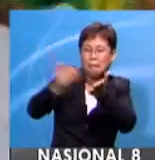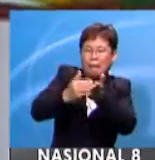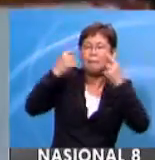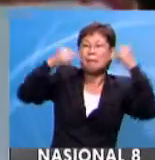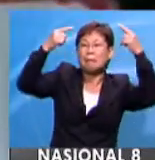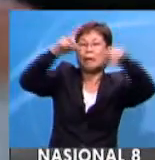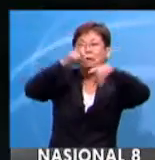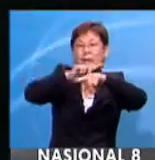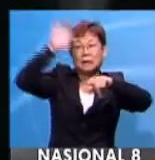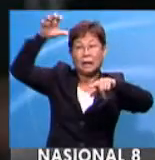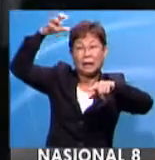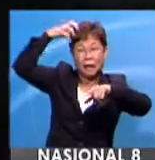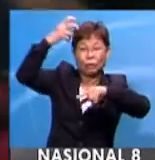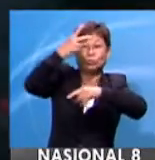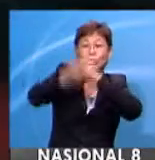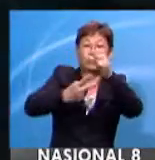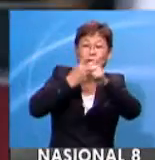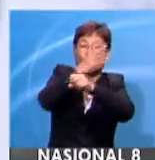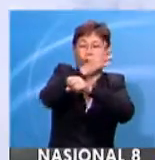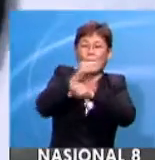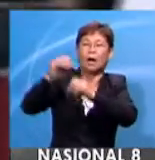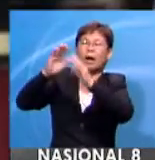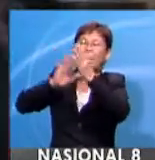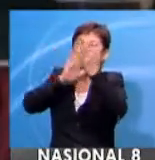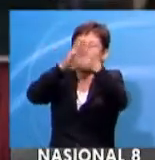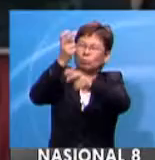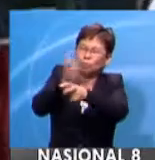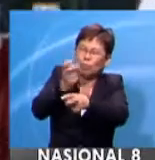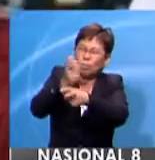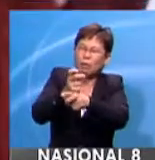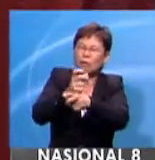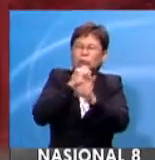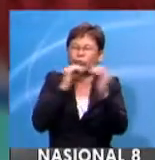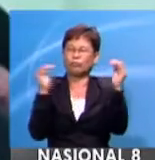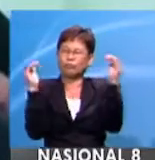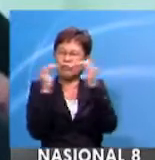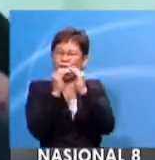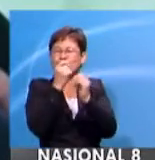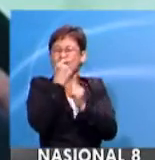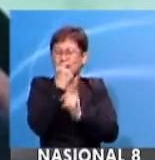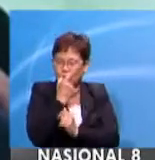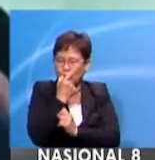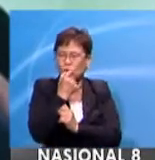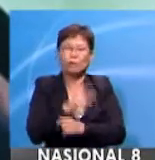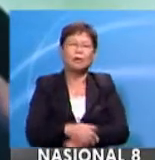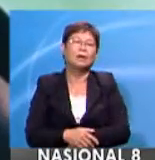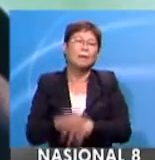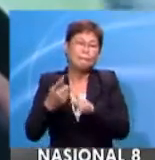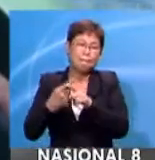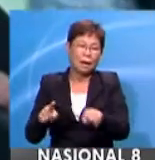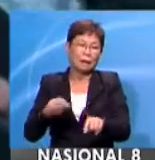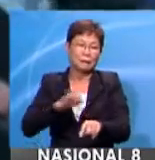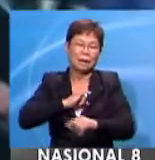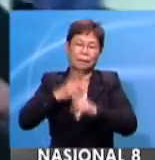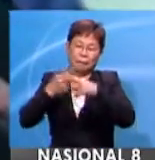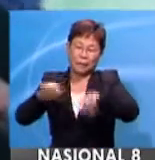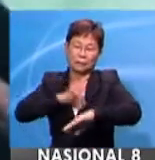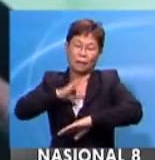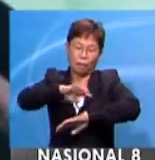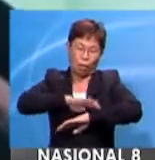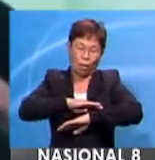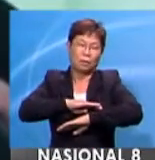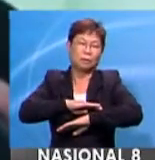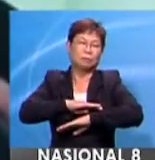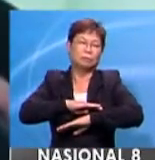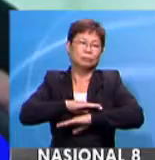pencapaian di Laos 2 tahun lalu selain menghadapi kesukaran sikap berat sebelah juri walau Bagaimanapun saya berpuasa di dari